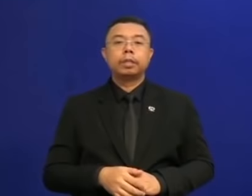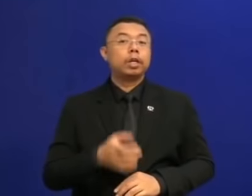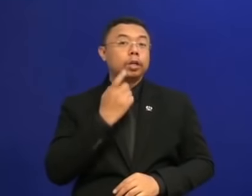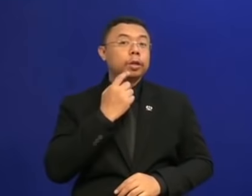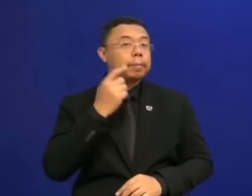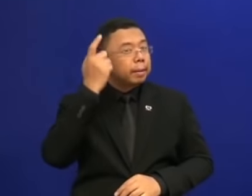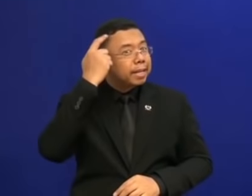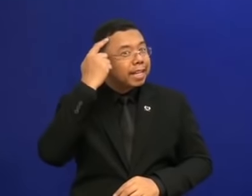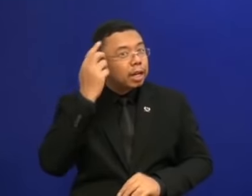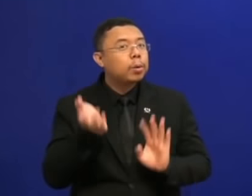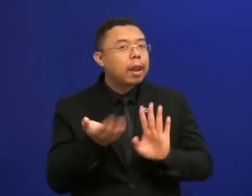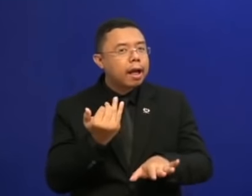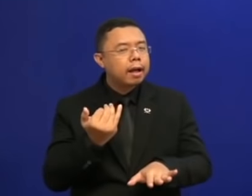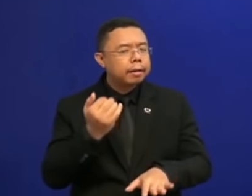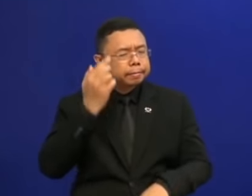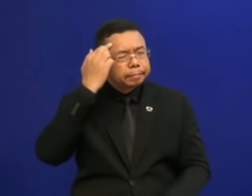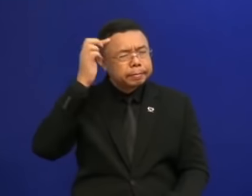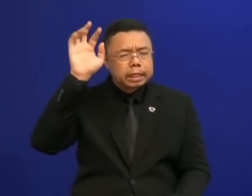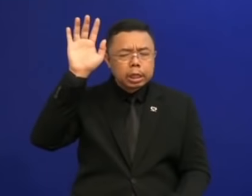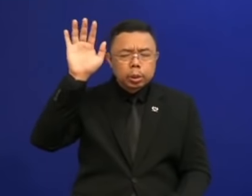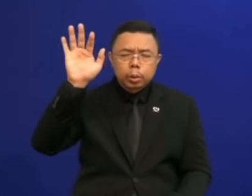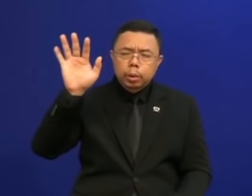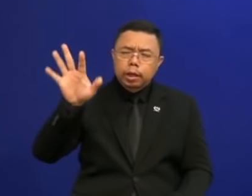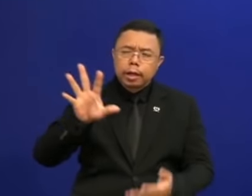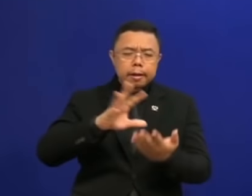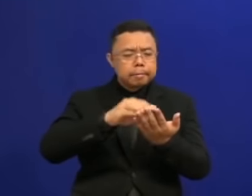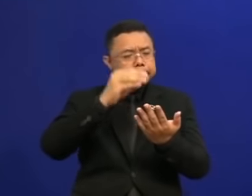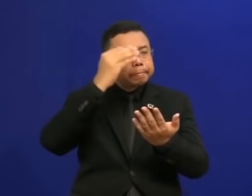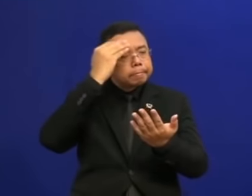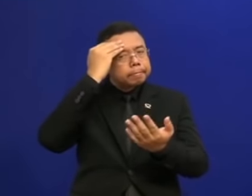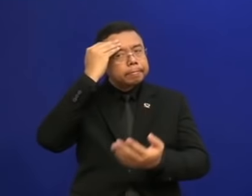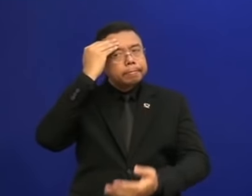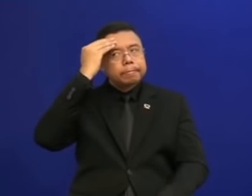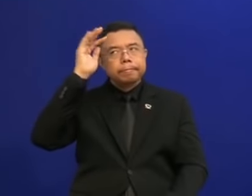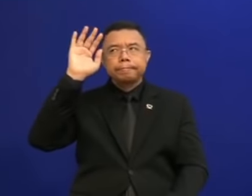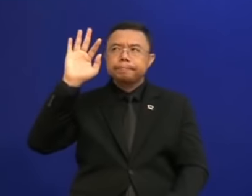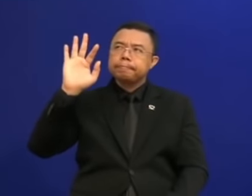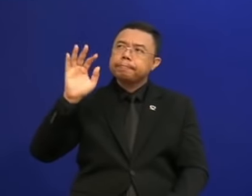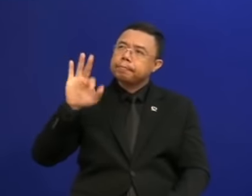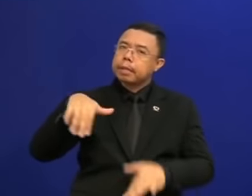Coba renungkan itu, saudaraku. Betapa tidak berdayanya.